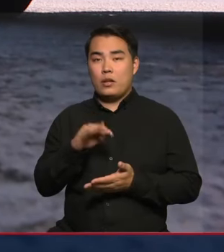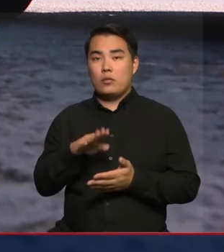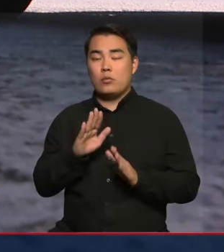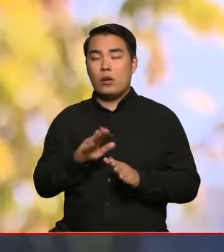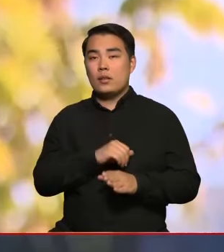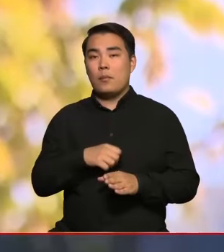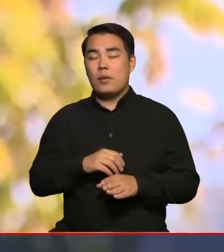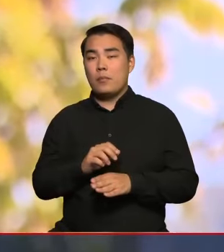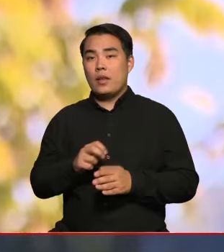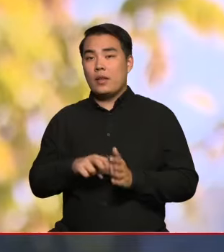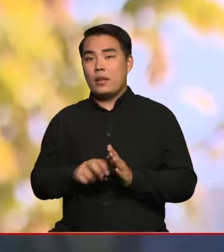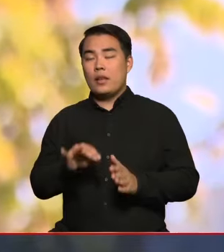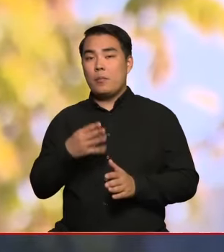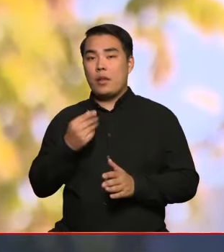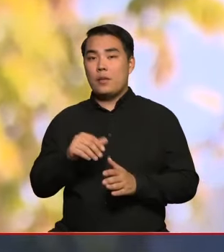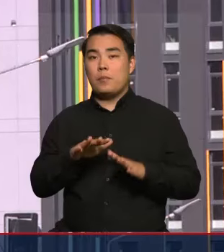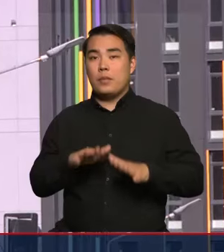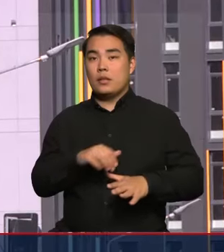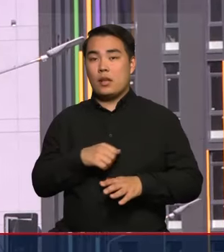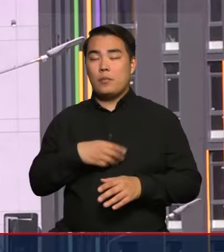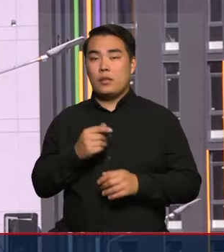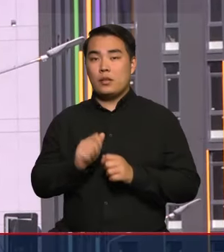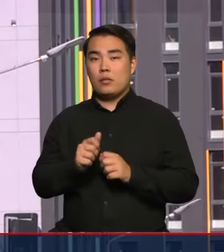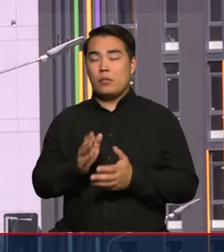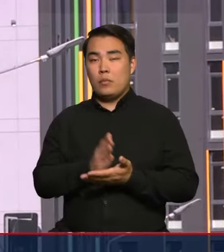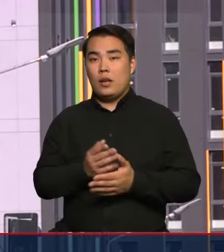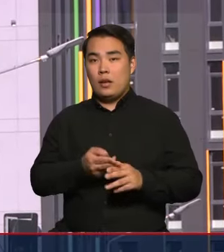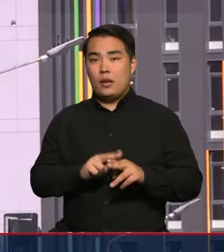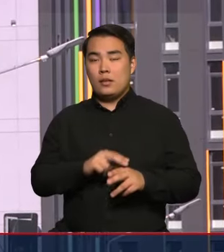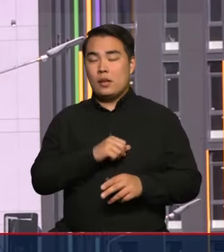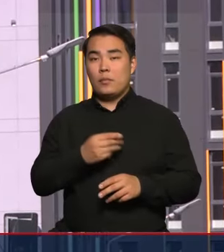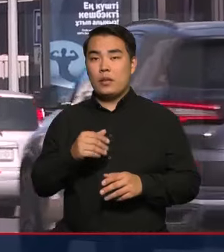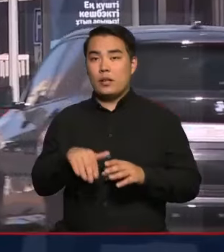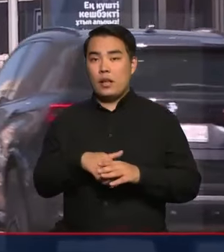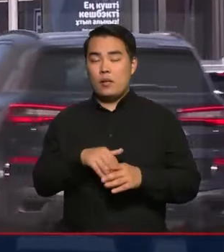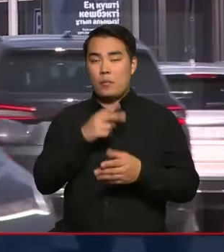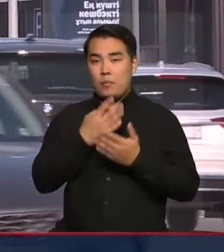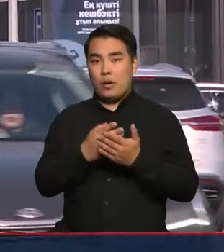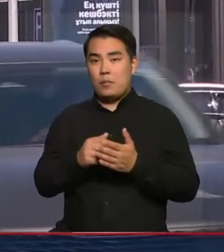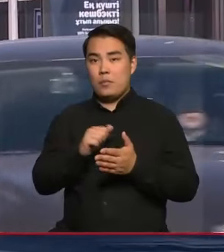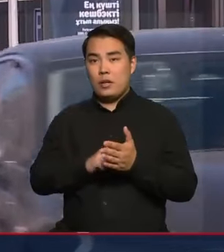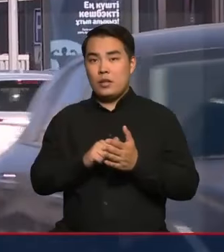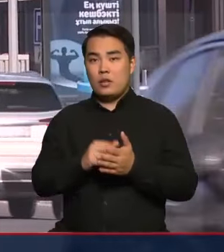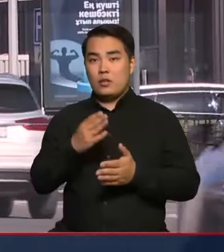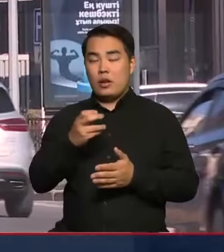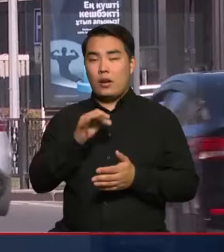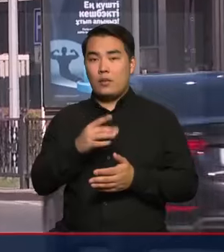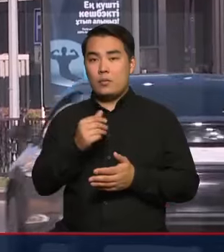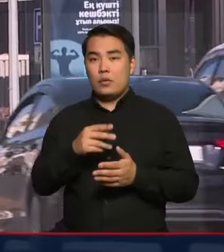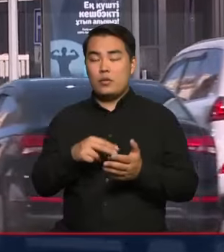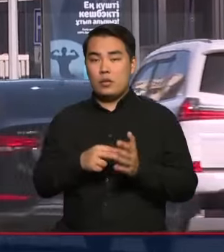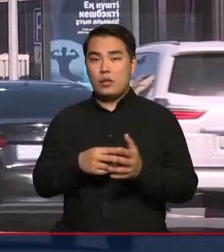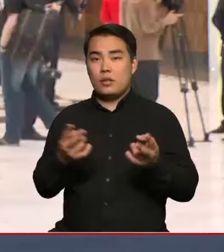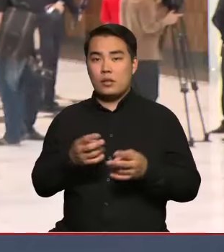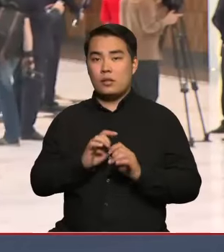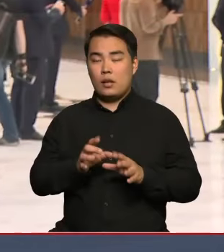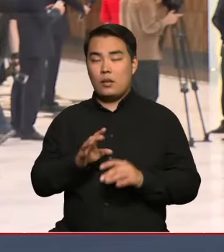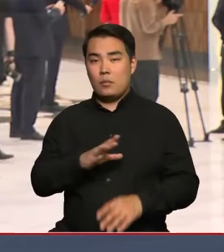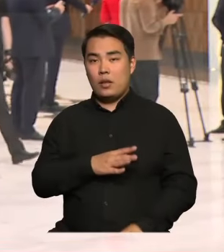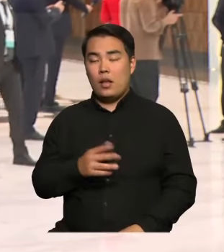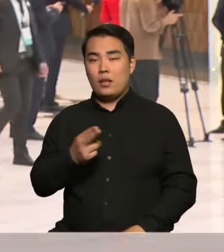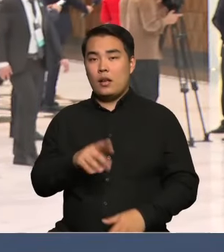жолақтарын сызып, төлем жүргізетін белгілерге ғана ақша жұмсайды. Сондықтан түскен қаржының негізгі бөлігі шағар бюджетіне тиесілі болу керек дейді.